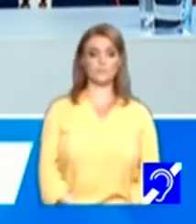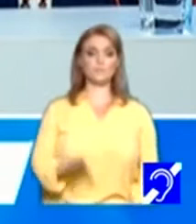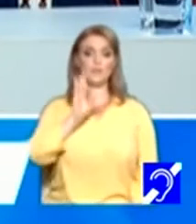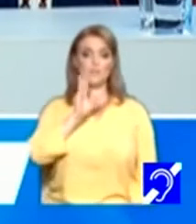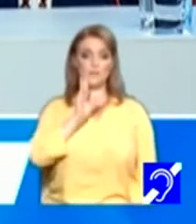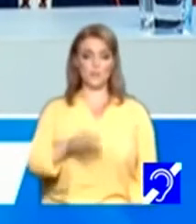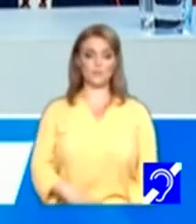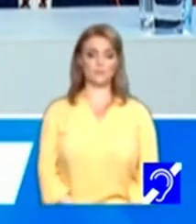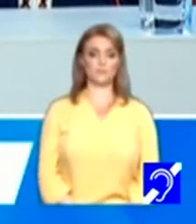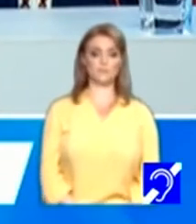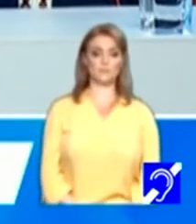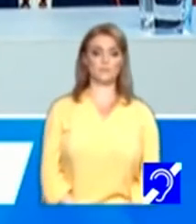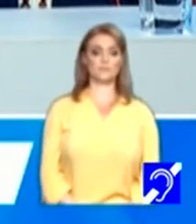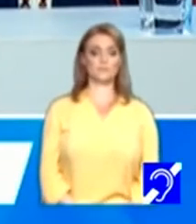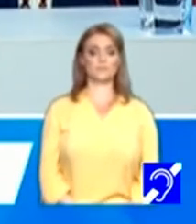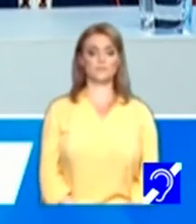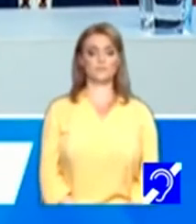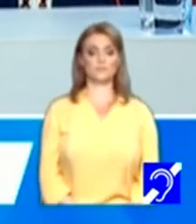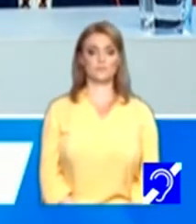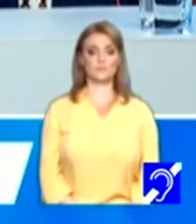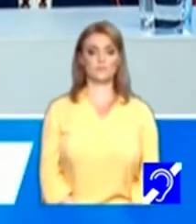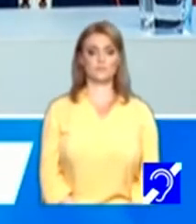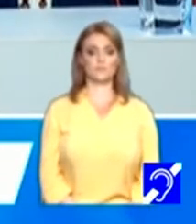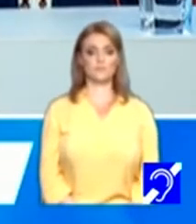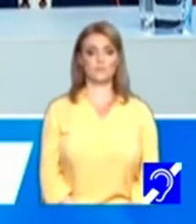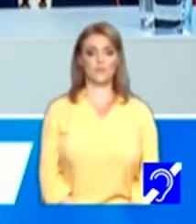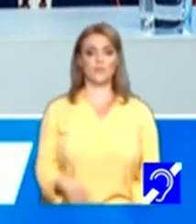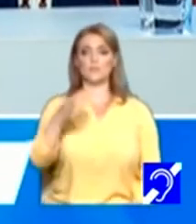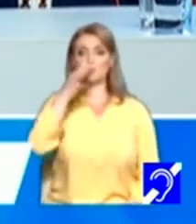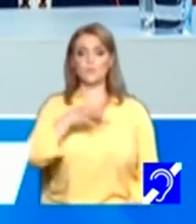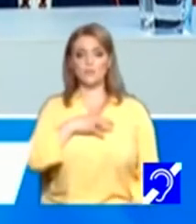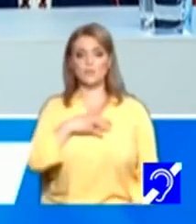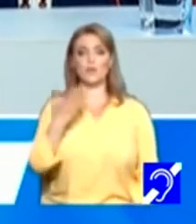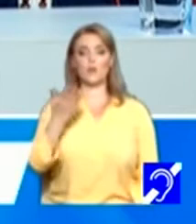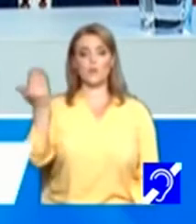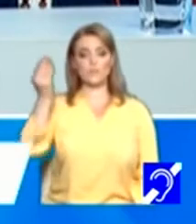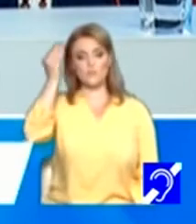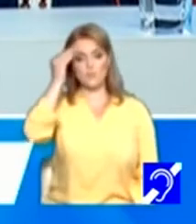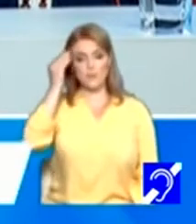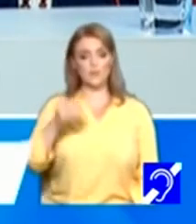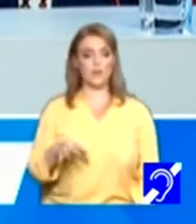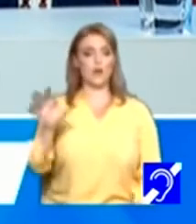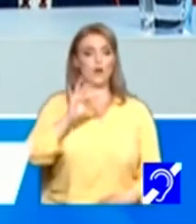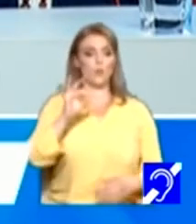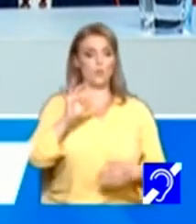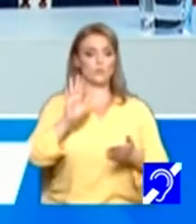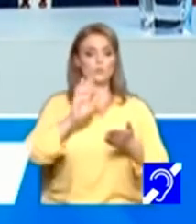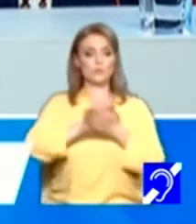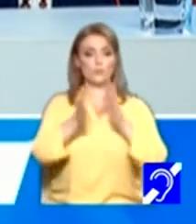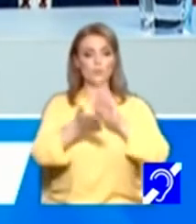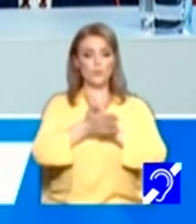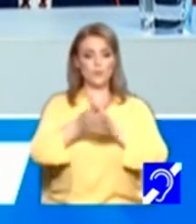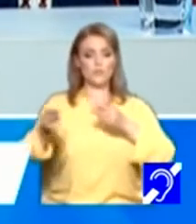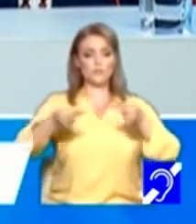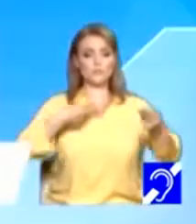doamna care stă în stânga, spuneți-ne, vă rog, ce viziune aveți dumneavoastră despre acordul de liber schimb, de exemplu, cu